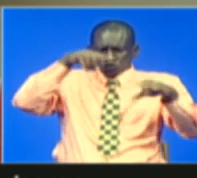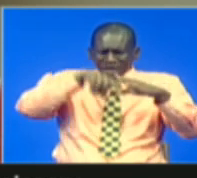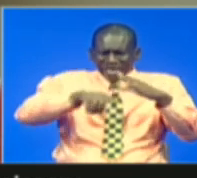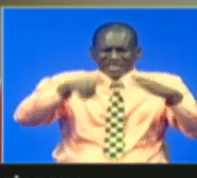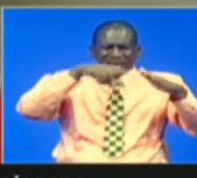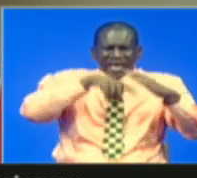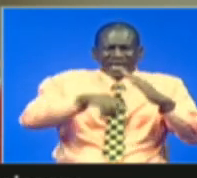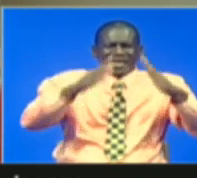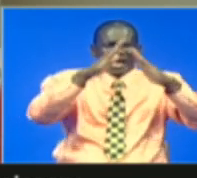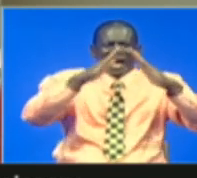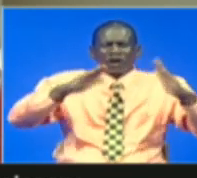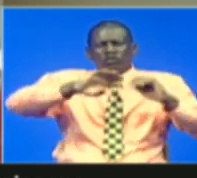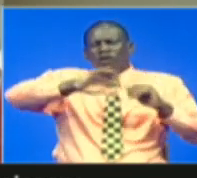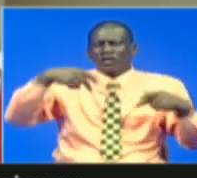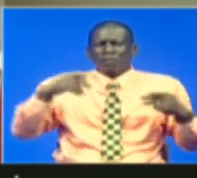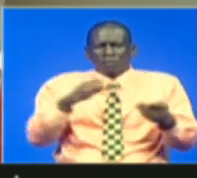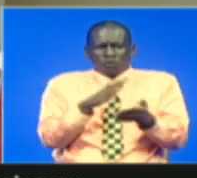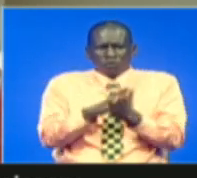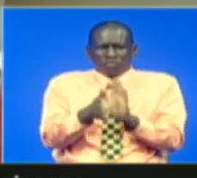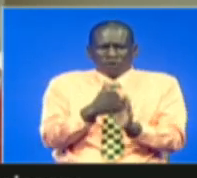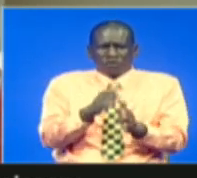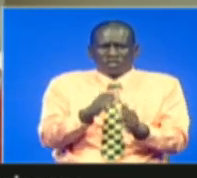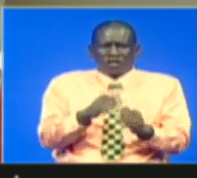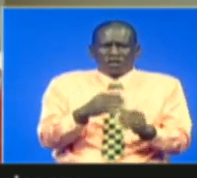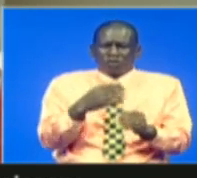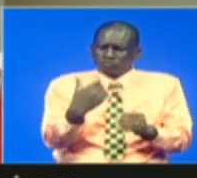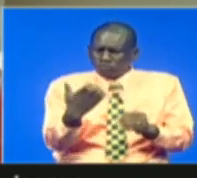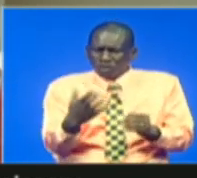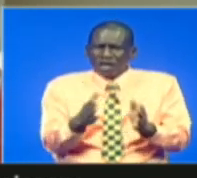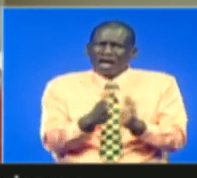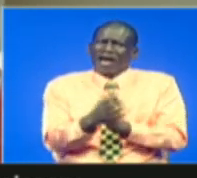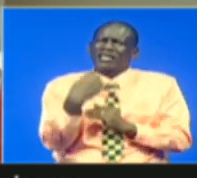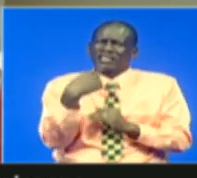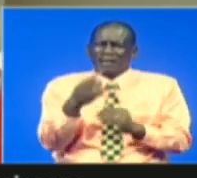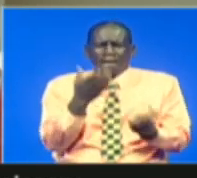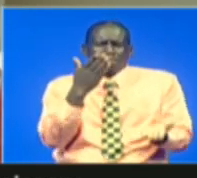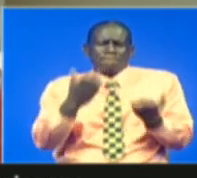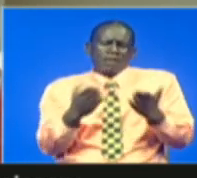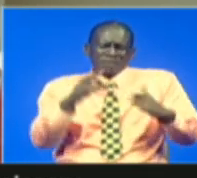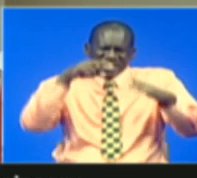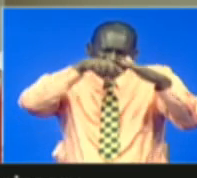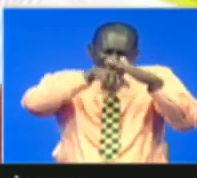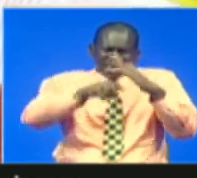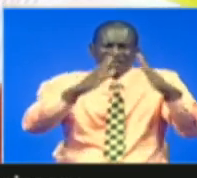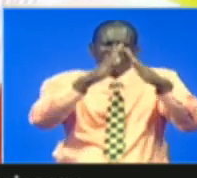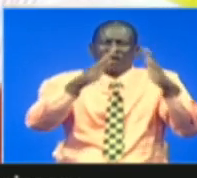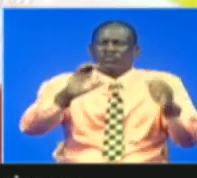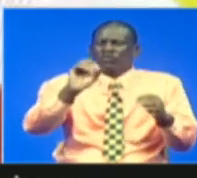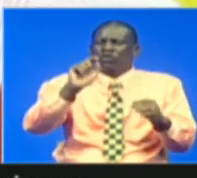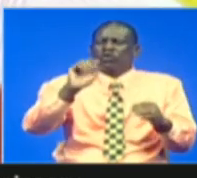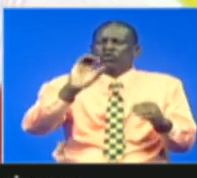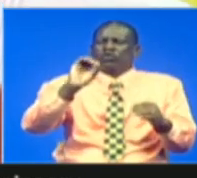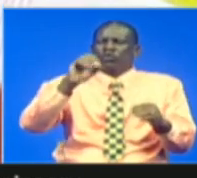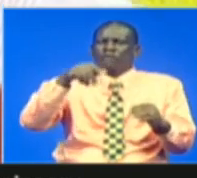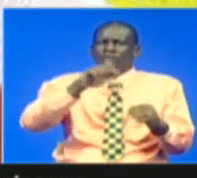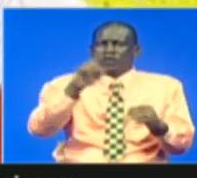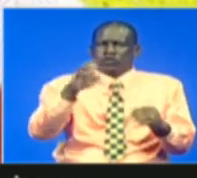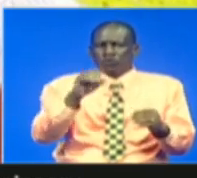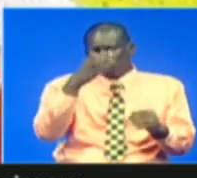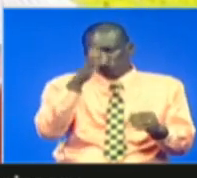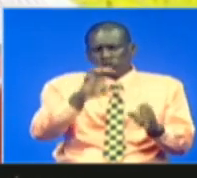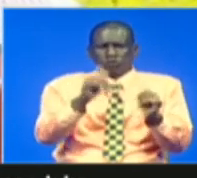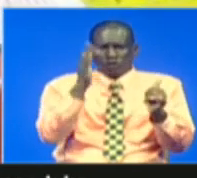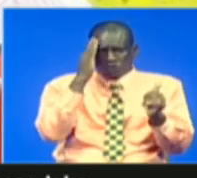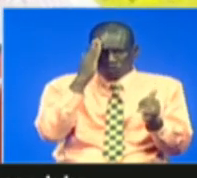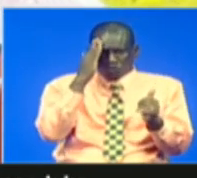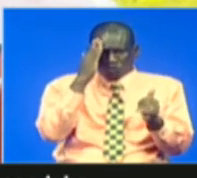kwa watu bila idhini na kwamba huenda alivutiwa na umashuhuri wa Octopizzo. Unajua vile young men